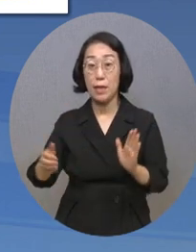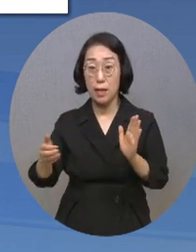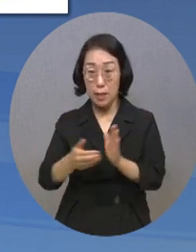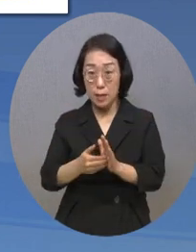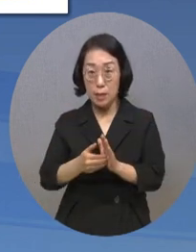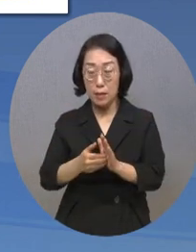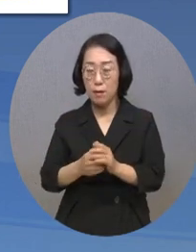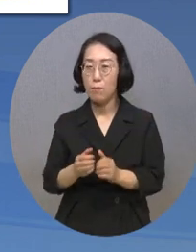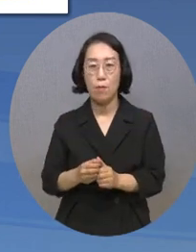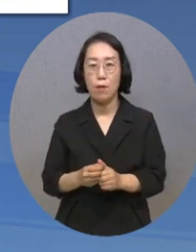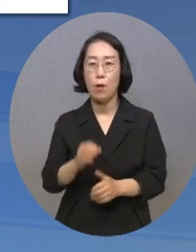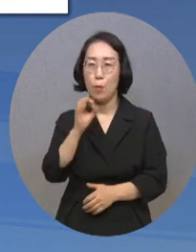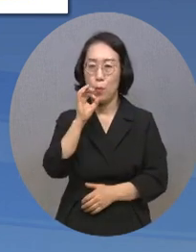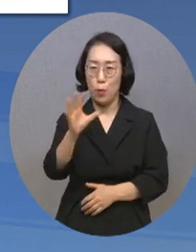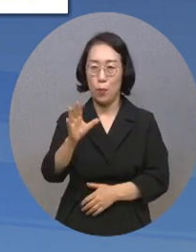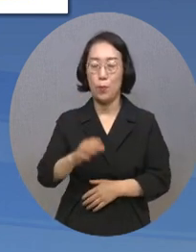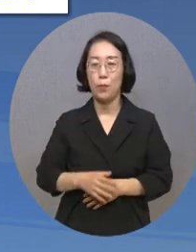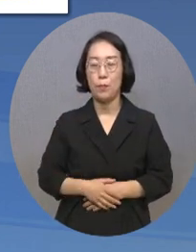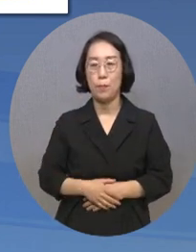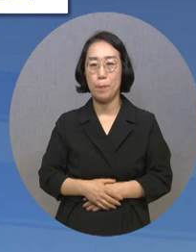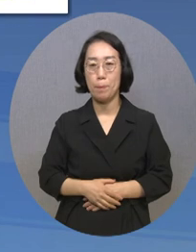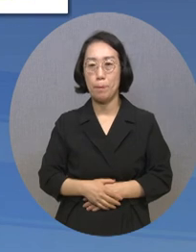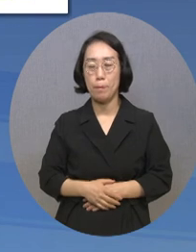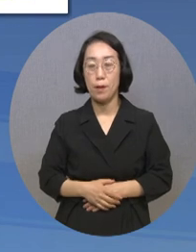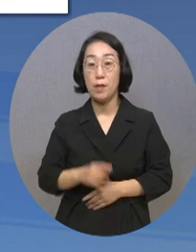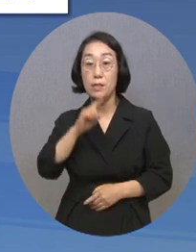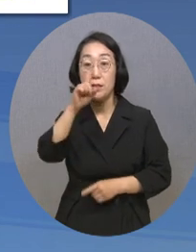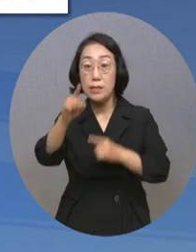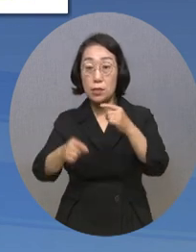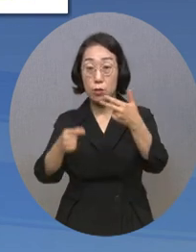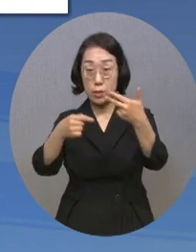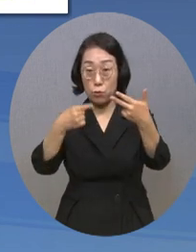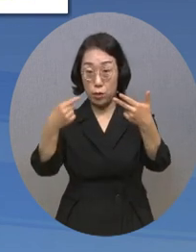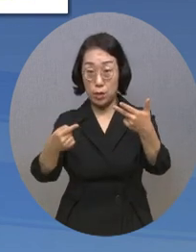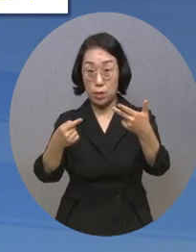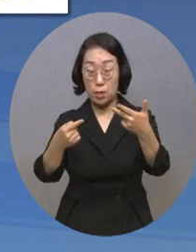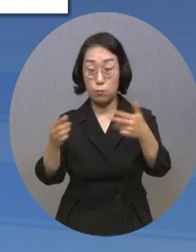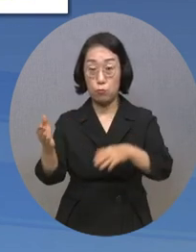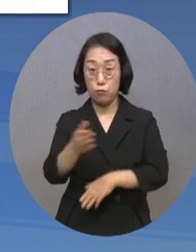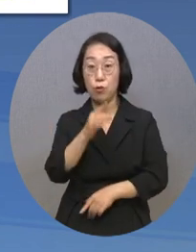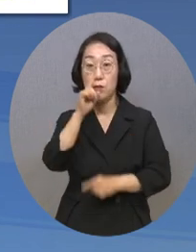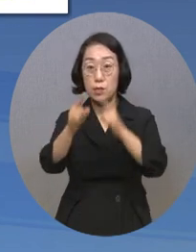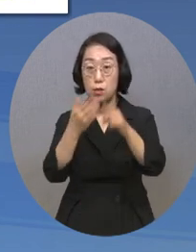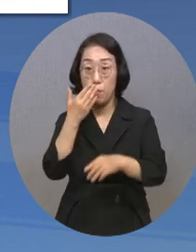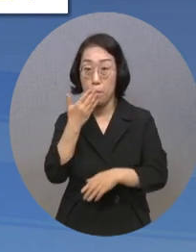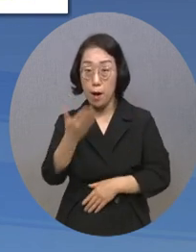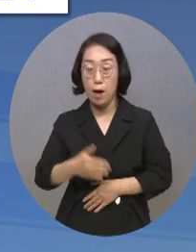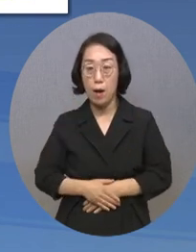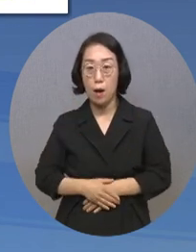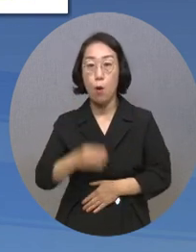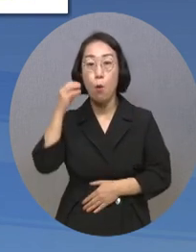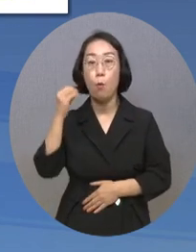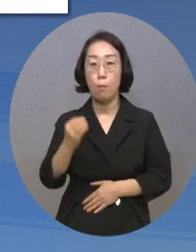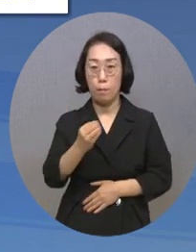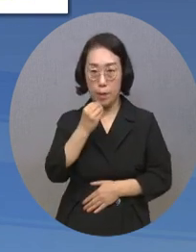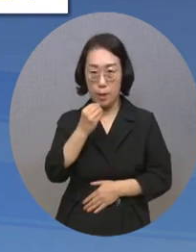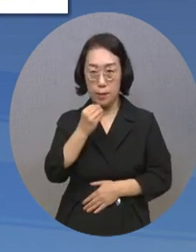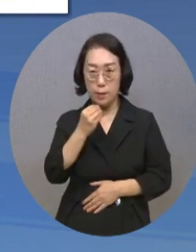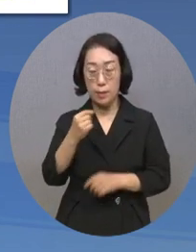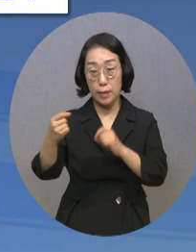지원 대상에서 제외됩니다. 지원 신청은 7월 1일부터 가능하며 서울맘케어 홈페이지나